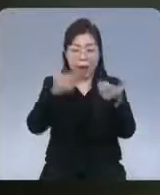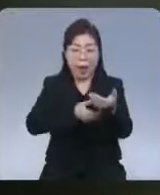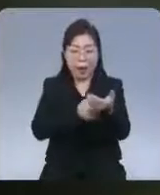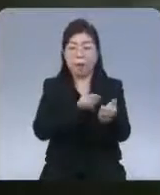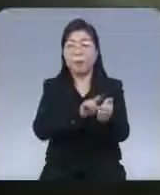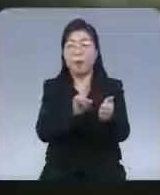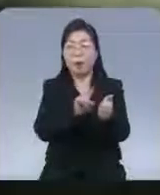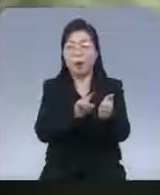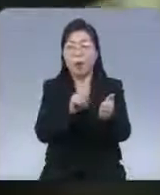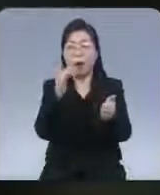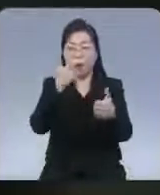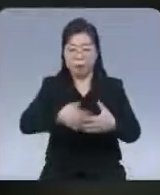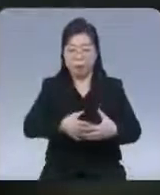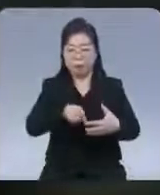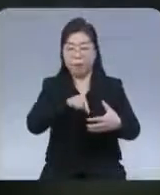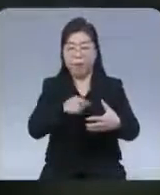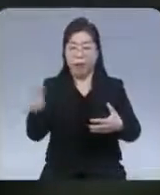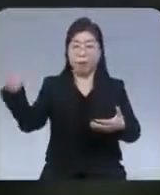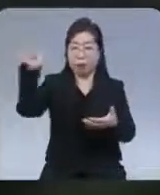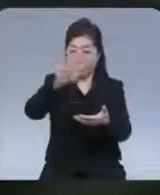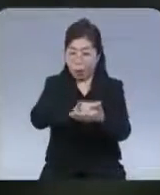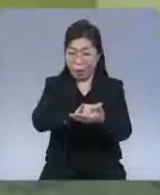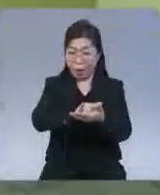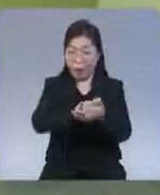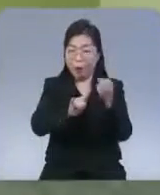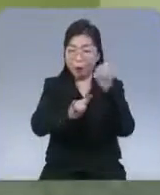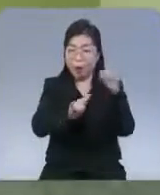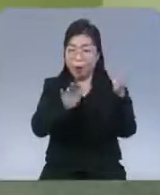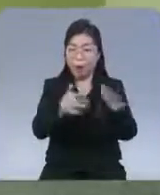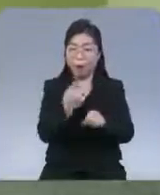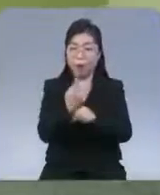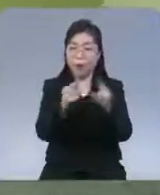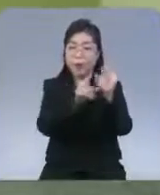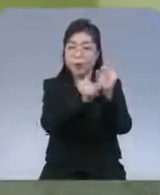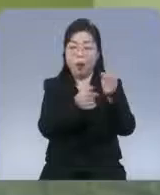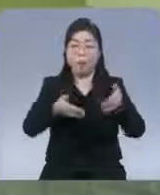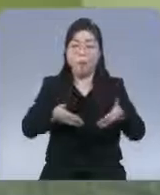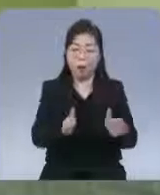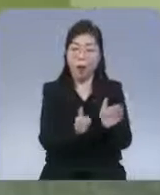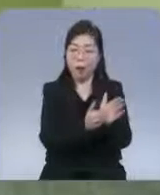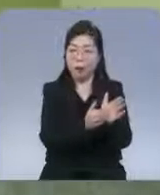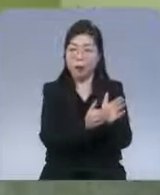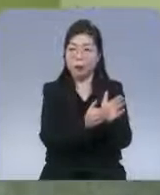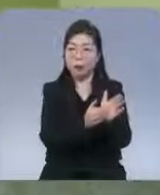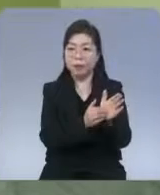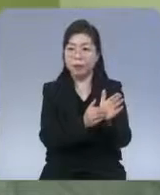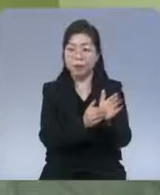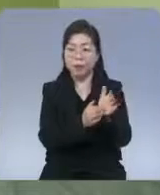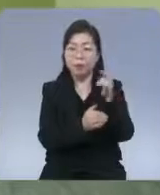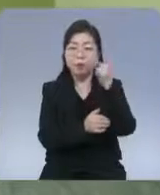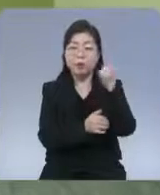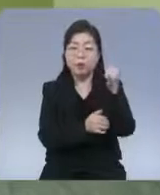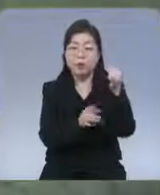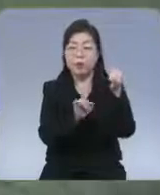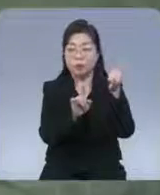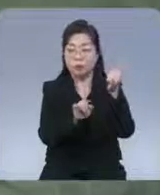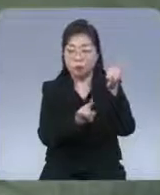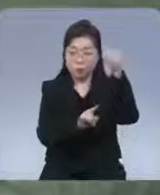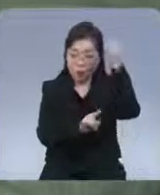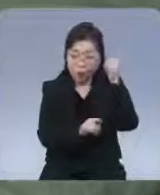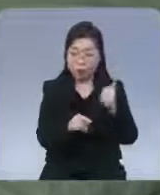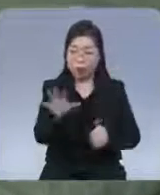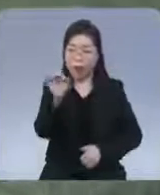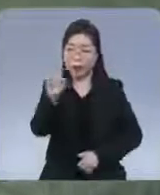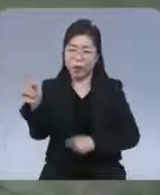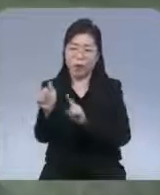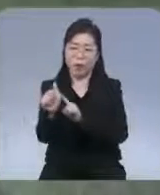fasilitas pendidikan Penjaga pantai di yeosu beberapa anak perempuan menanti-nantikan datangnya tahun baru untuk dapat bersekolah di Korea Selatan